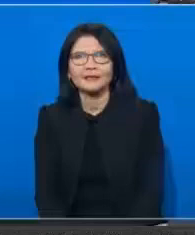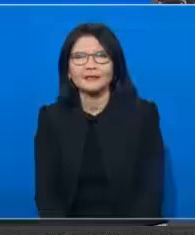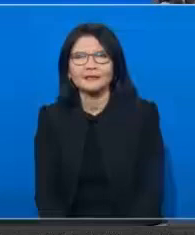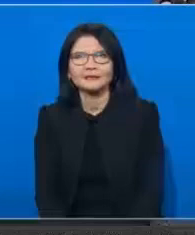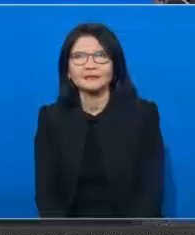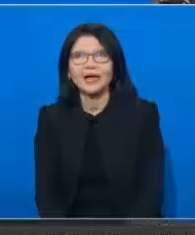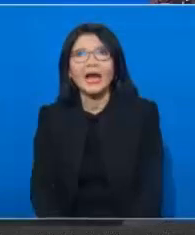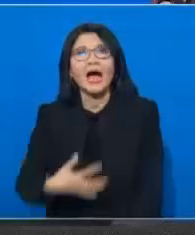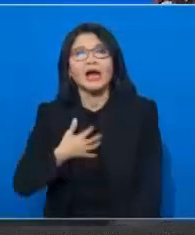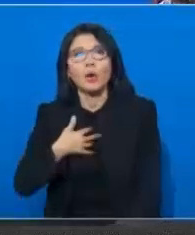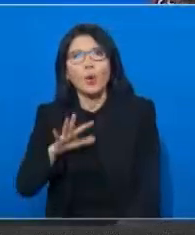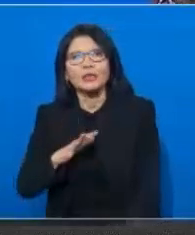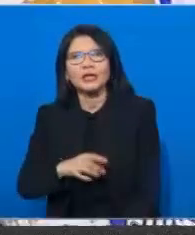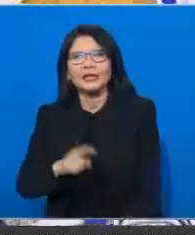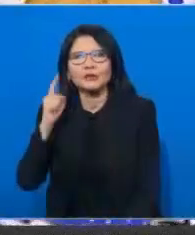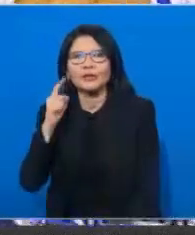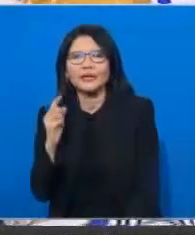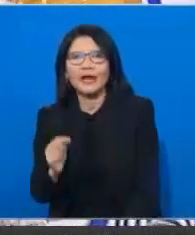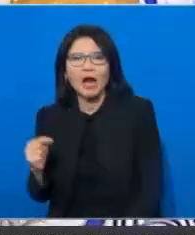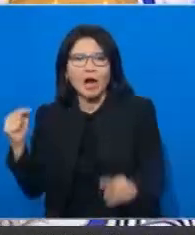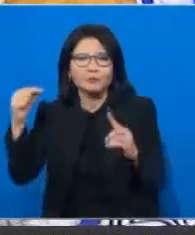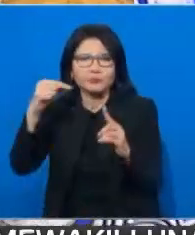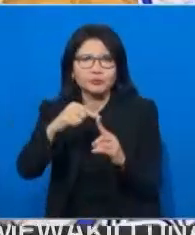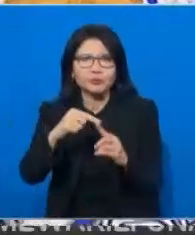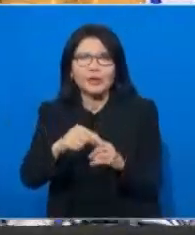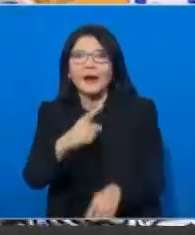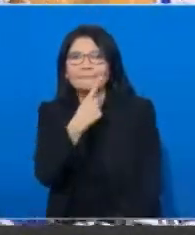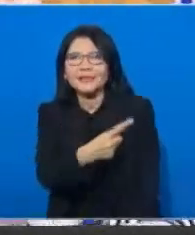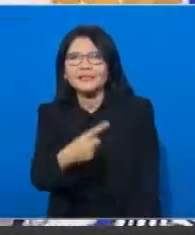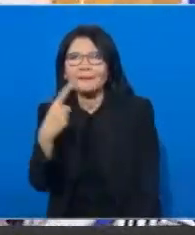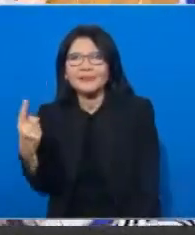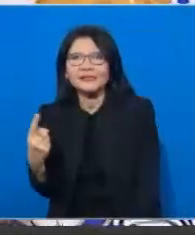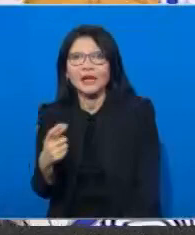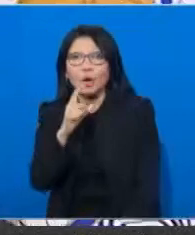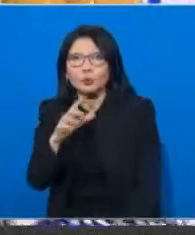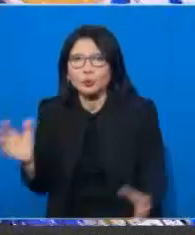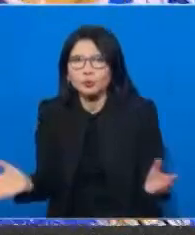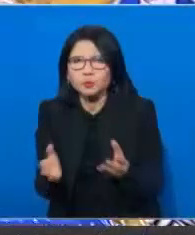karena khawatirnya itu adalah sebuah bridging bagi masing-masing kekuatan untuk melakukan manuver,